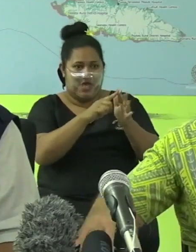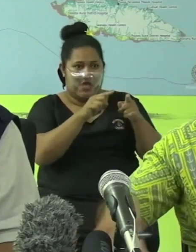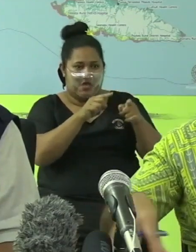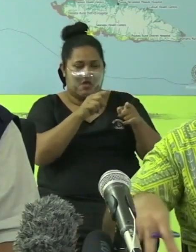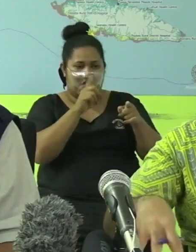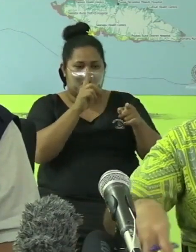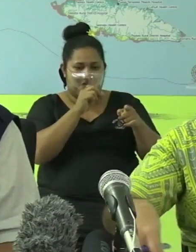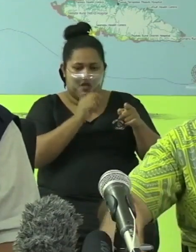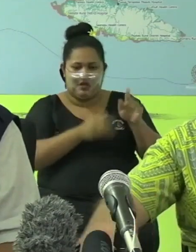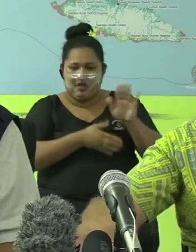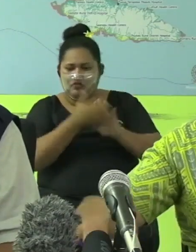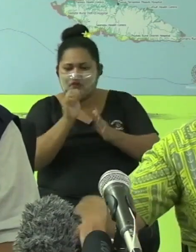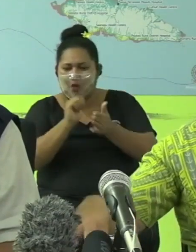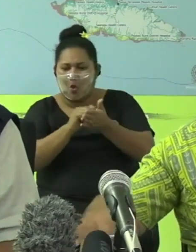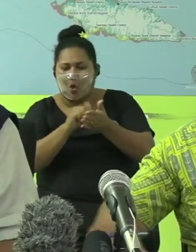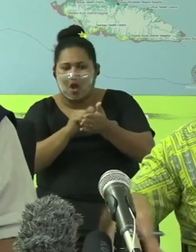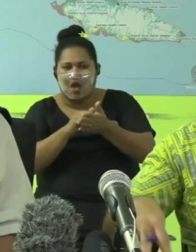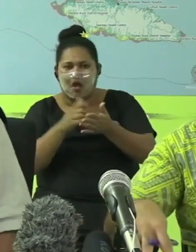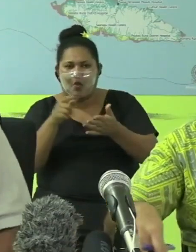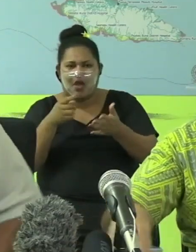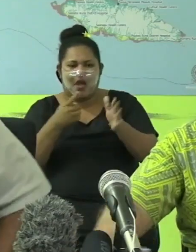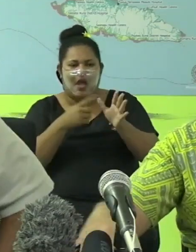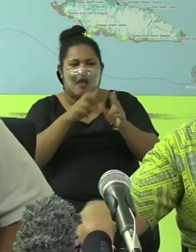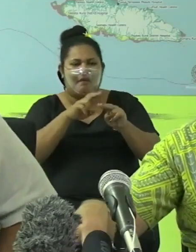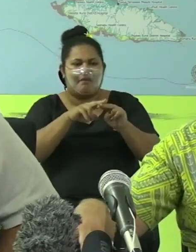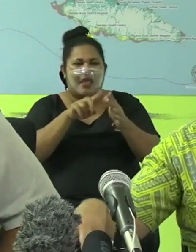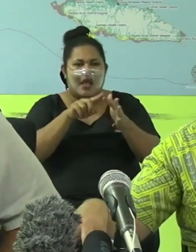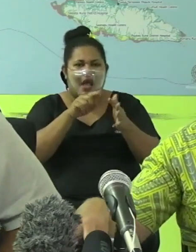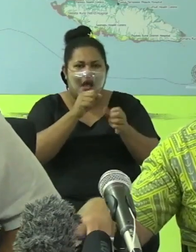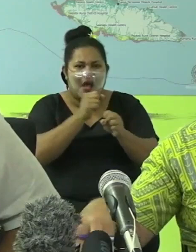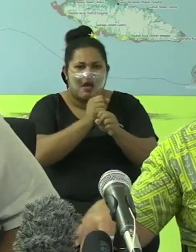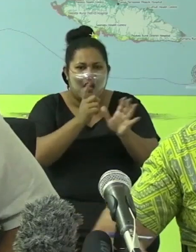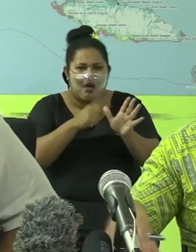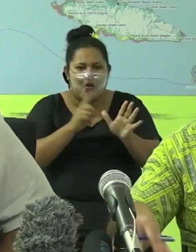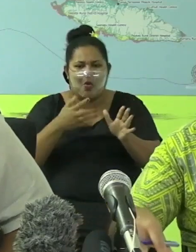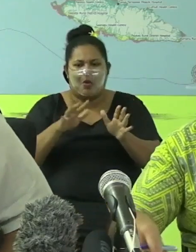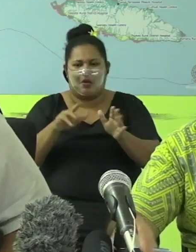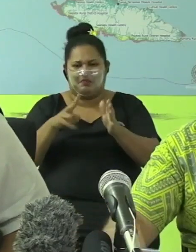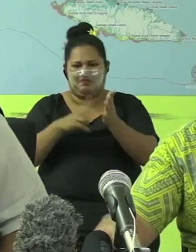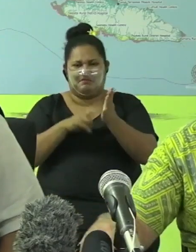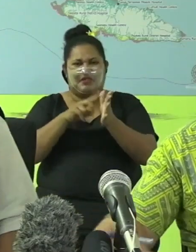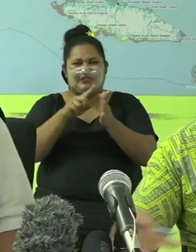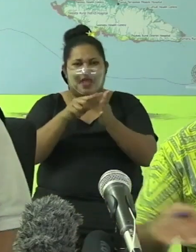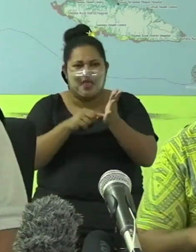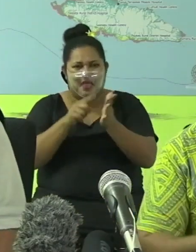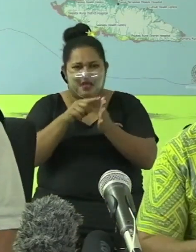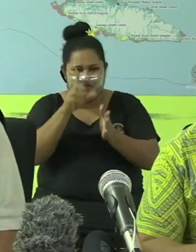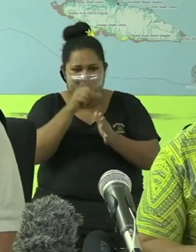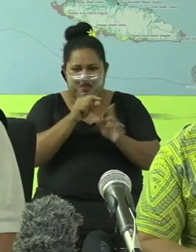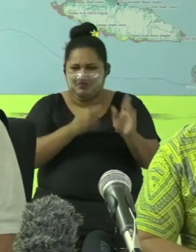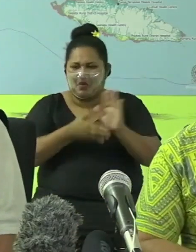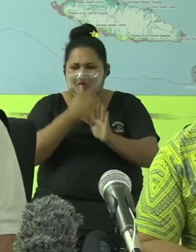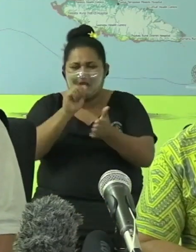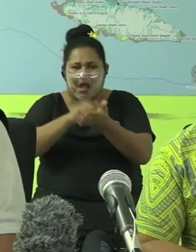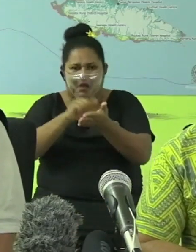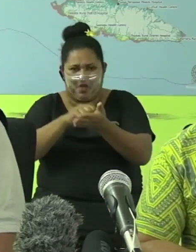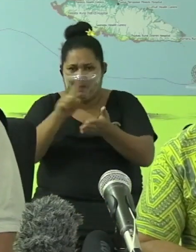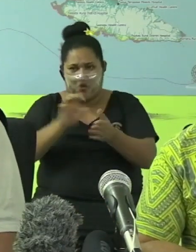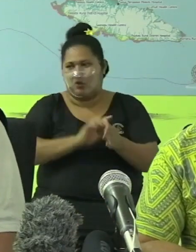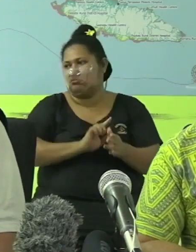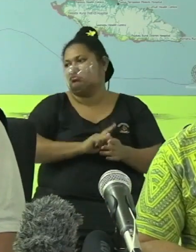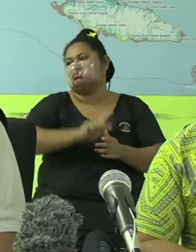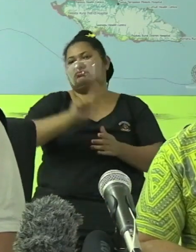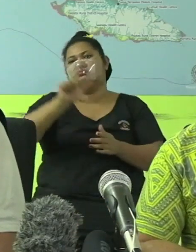faleoloa la popo'a o lo'o iai inā i totono o sone ia o maketi o lo'o iai fo'i inā i tono o sone ia fai ai